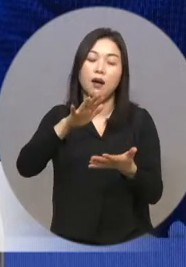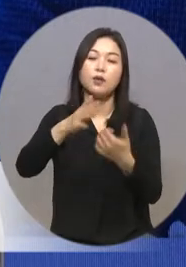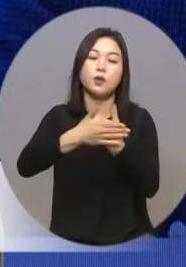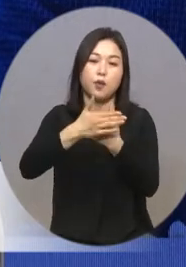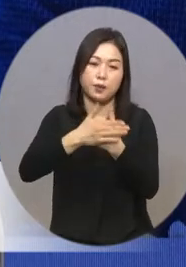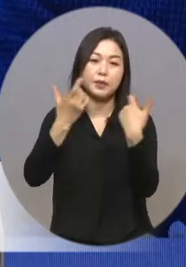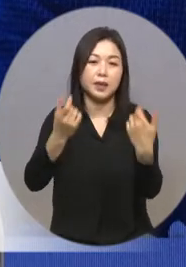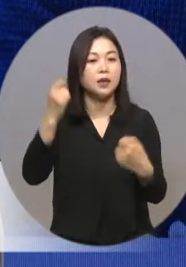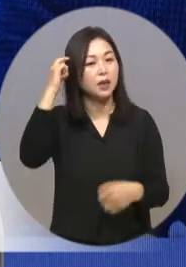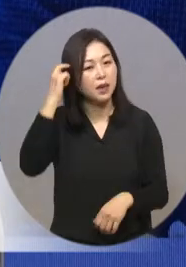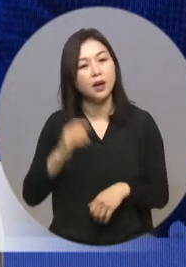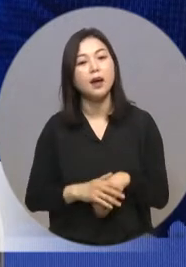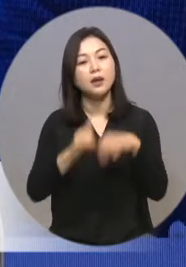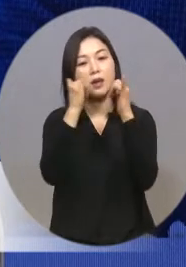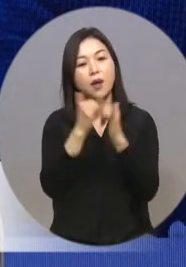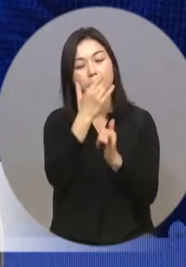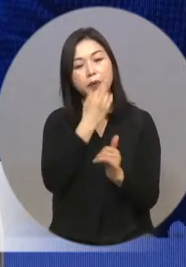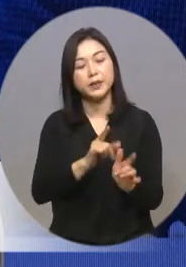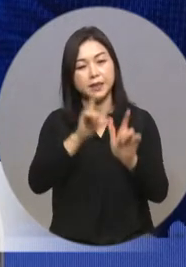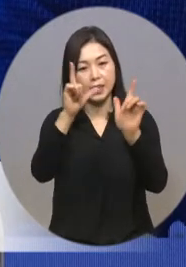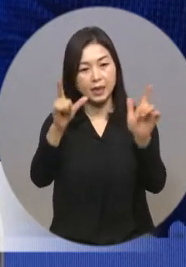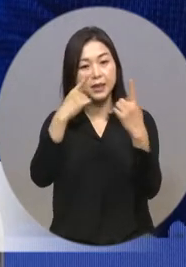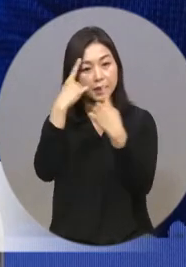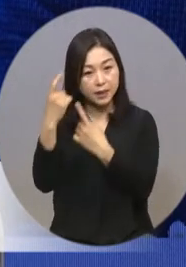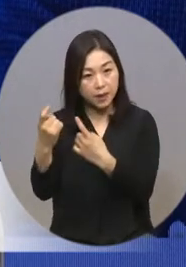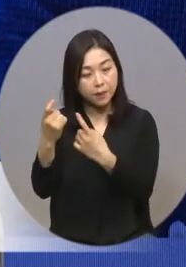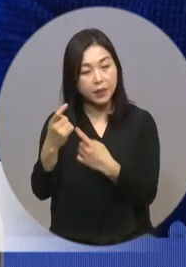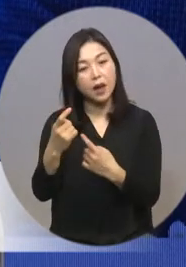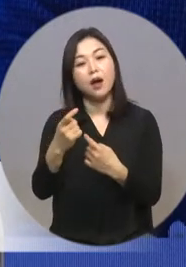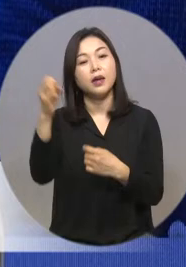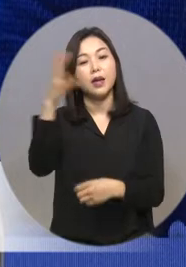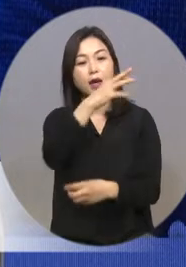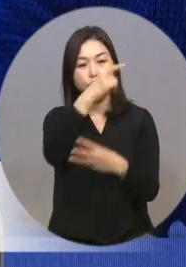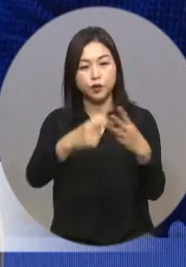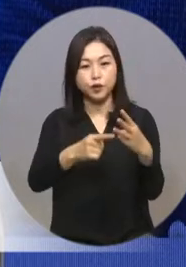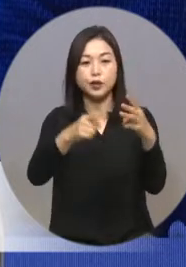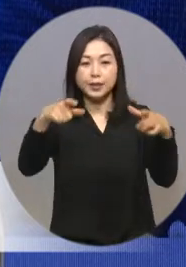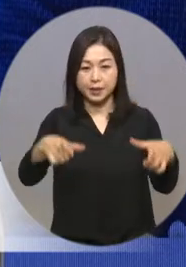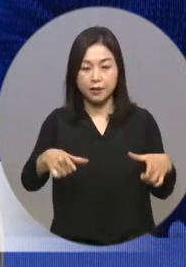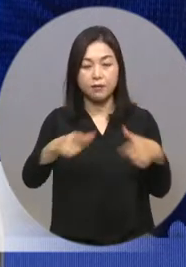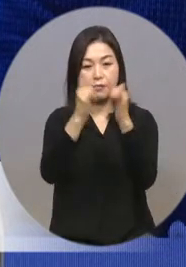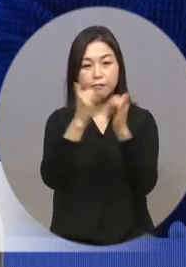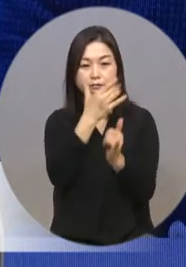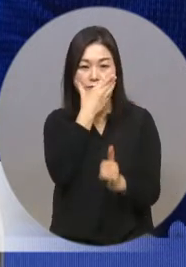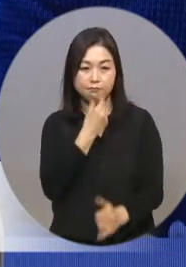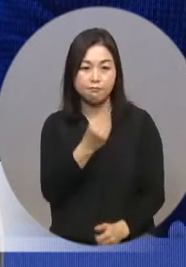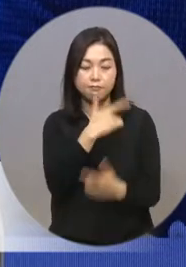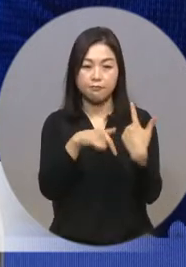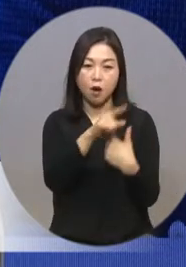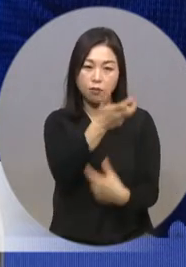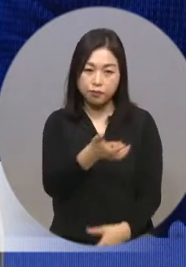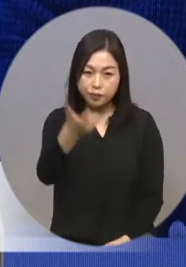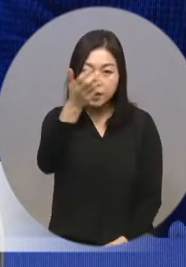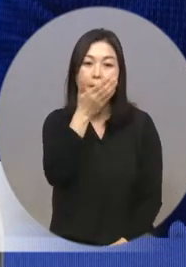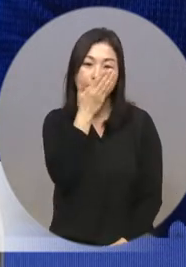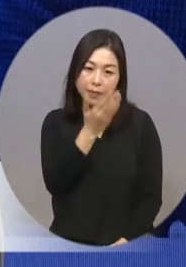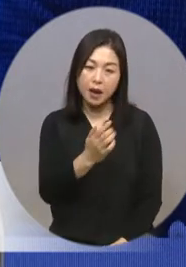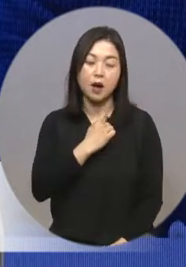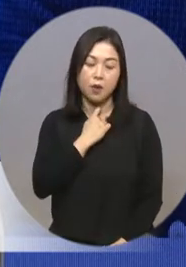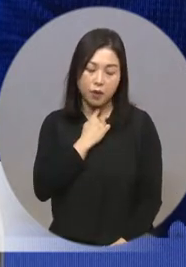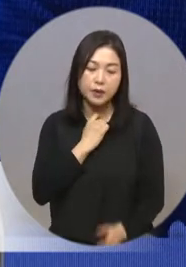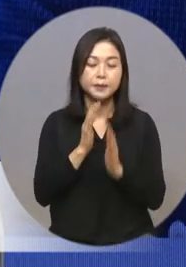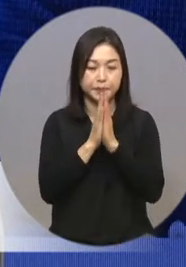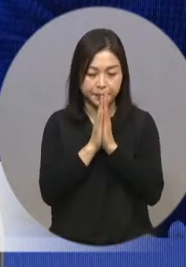오늘 사회복 채널은 맞아요 우리 양주시에 사용 우즈가 한층 더 놓여 하는